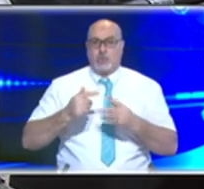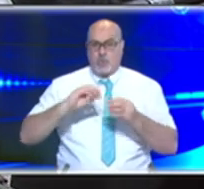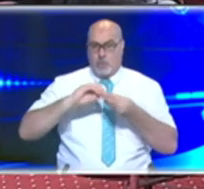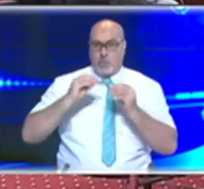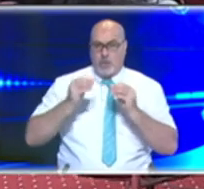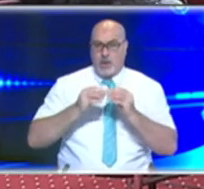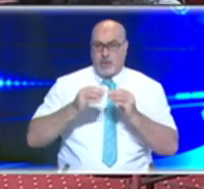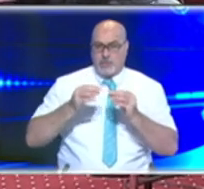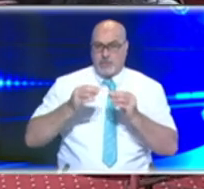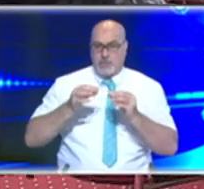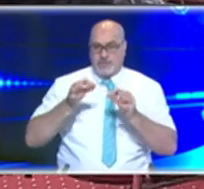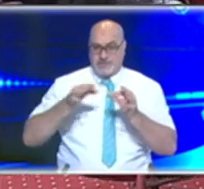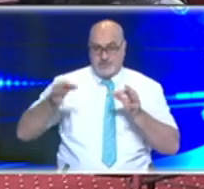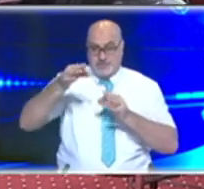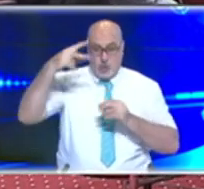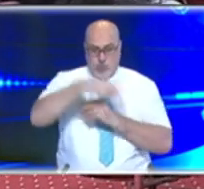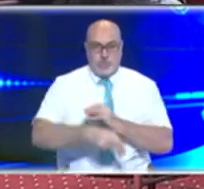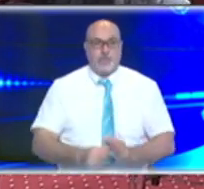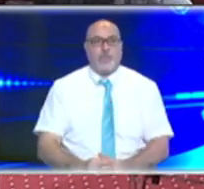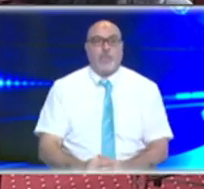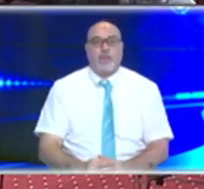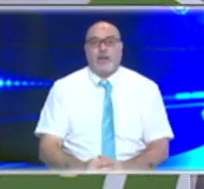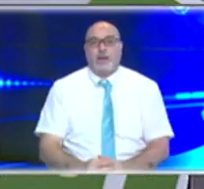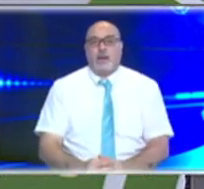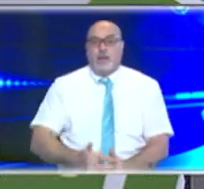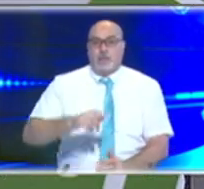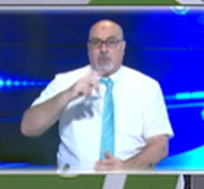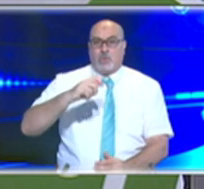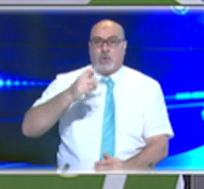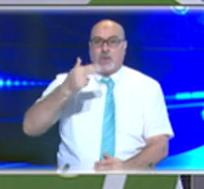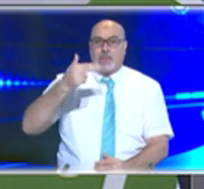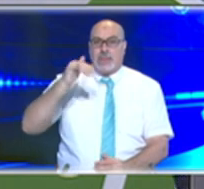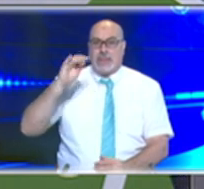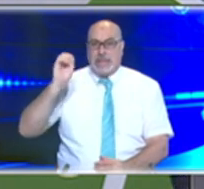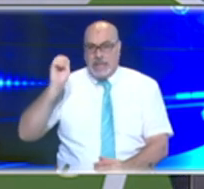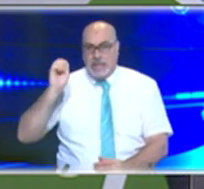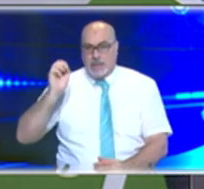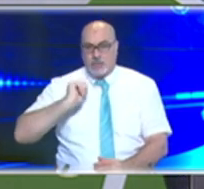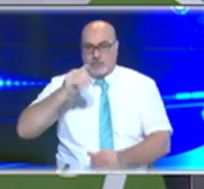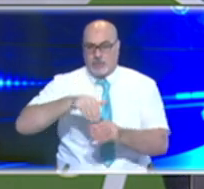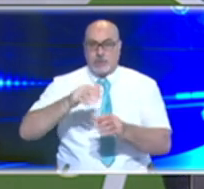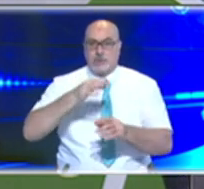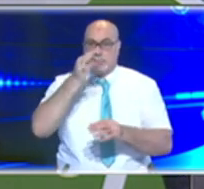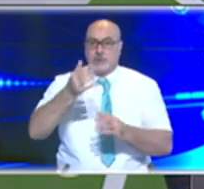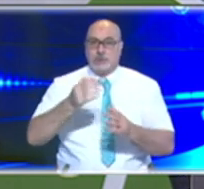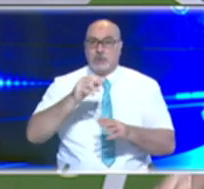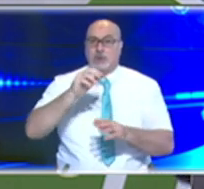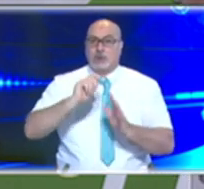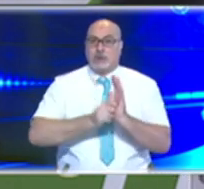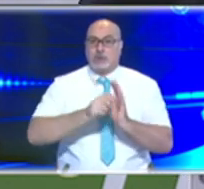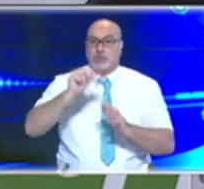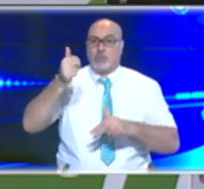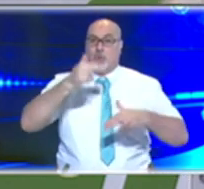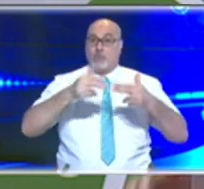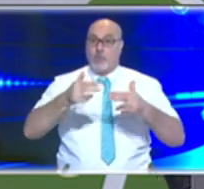مشكل العدوى. رئيس السلطة الوطنية المستقلة للانتخابات أكد اليوم أن لرمزية تاريخ الاقتراع